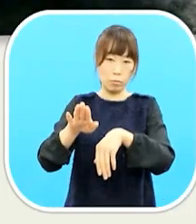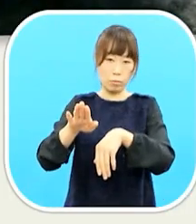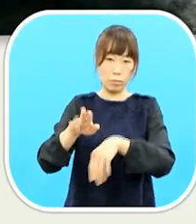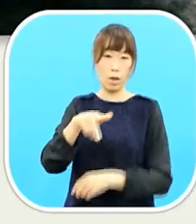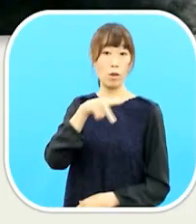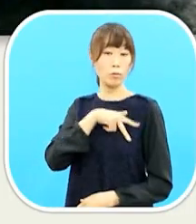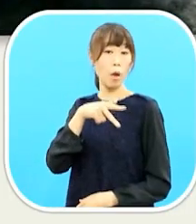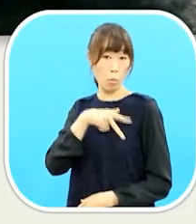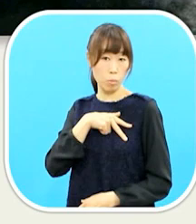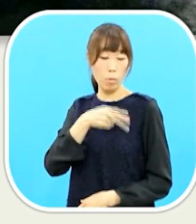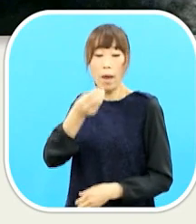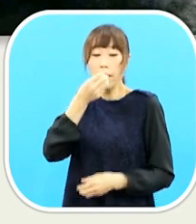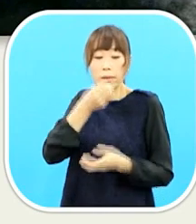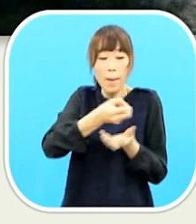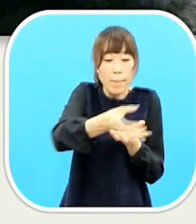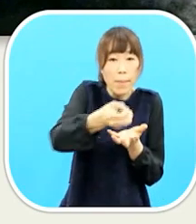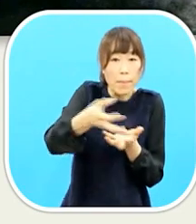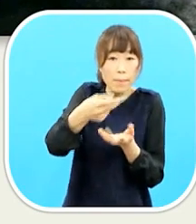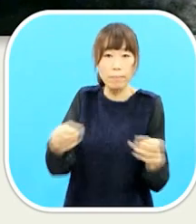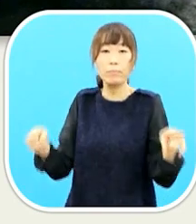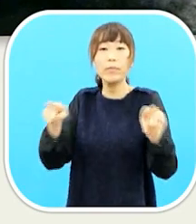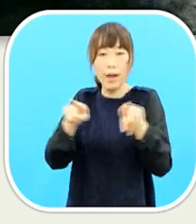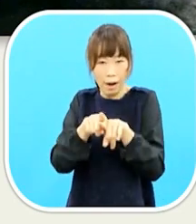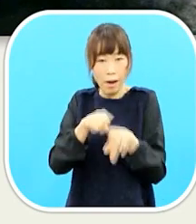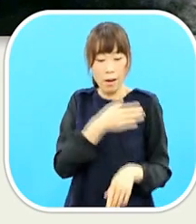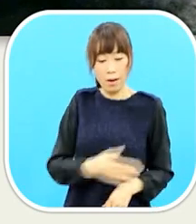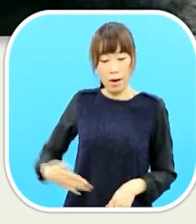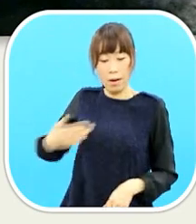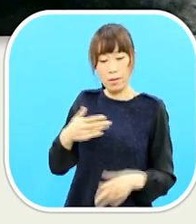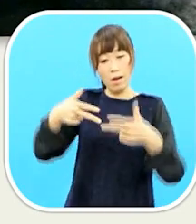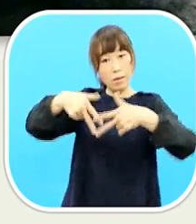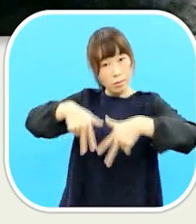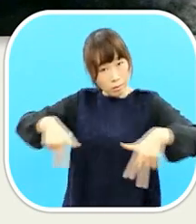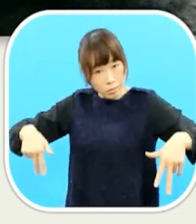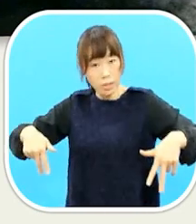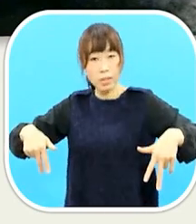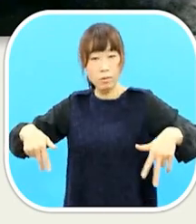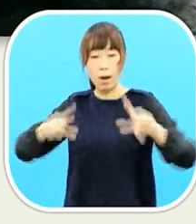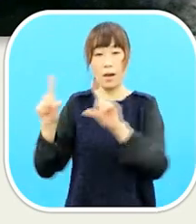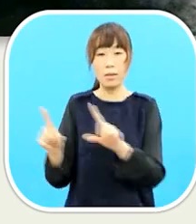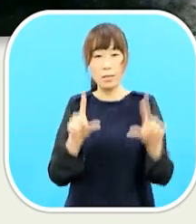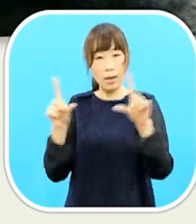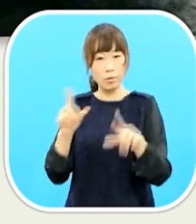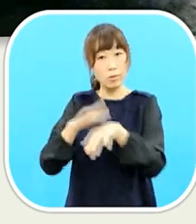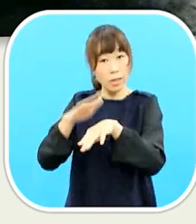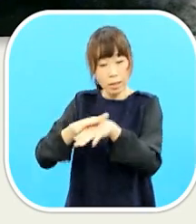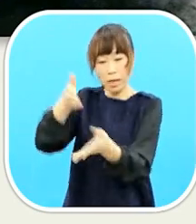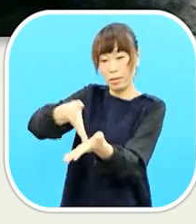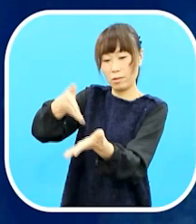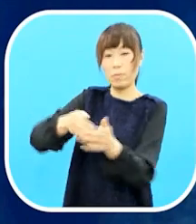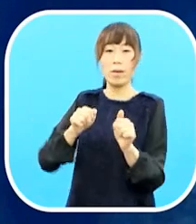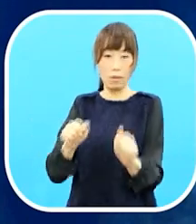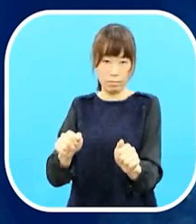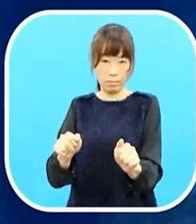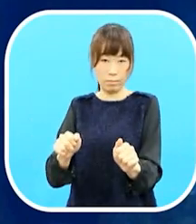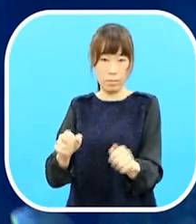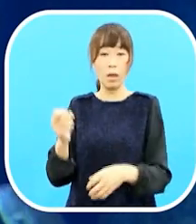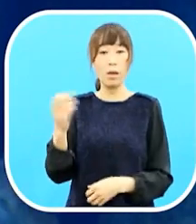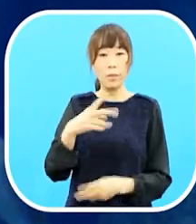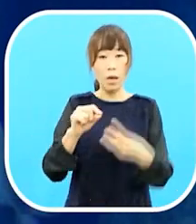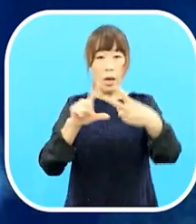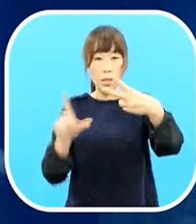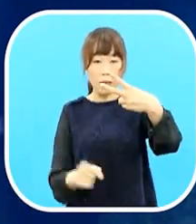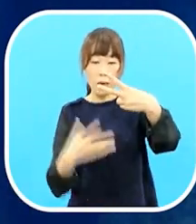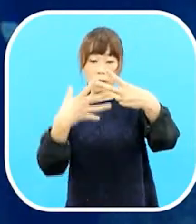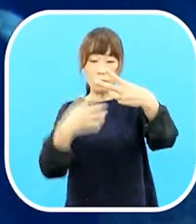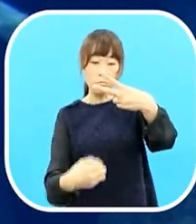、スタッフが動物に餌をあげながら体の特徴や生態などの解説を行っています。また2月末までは